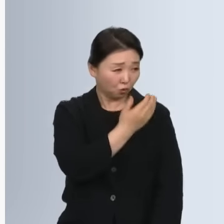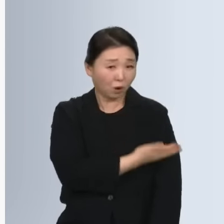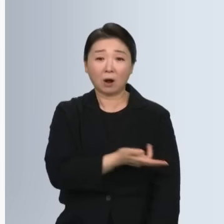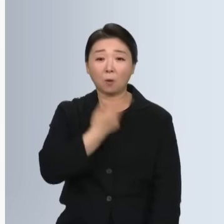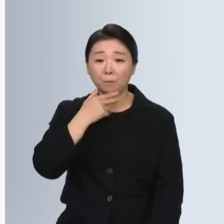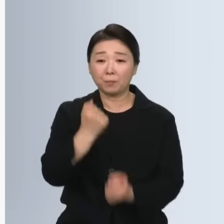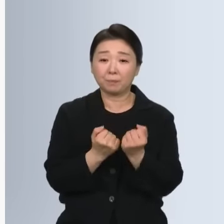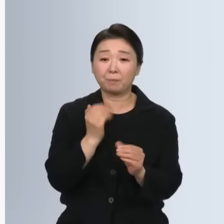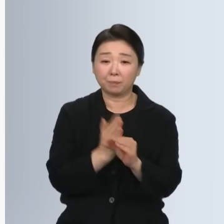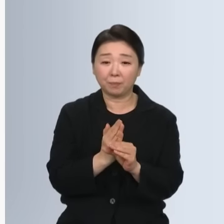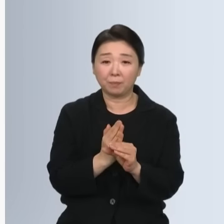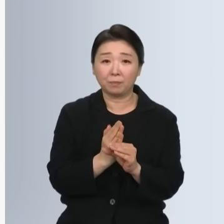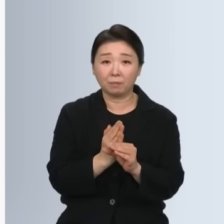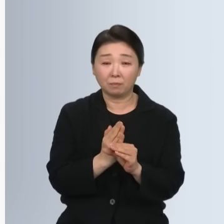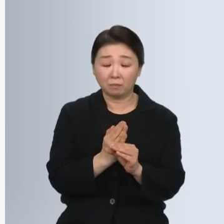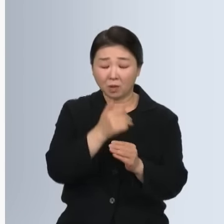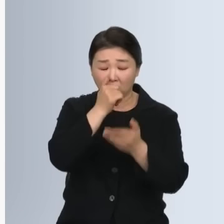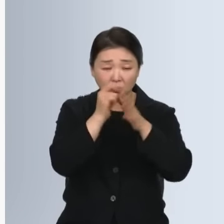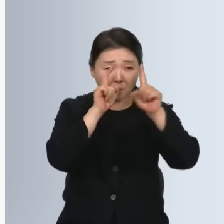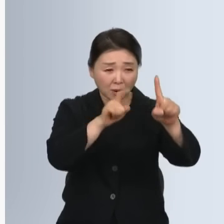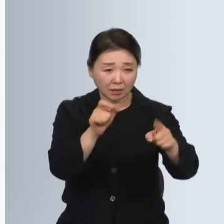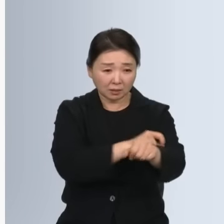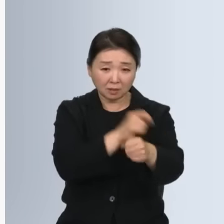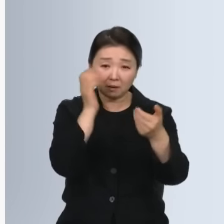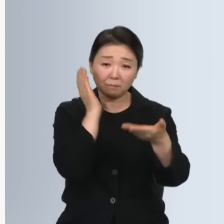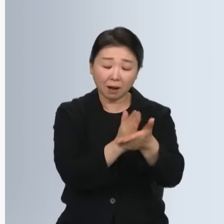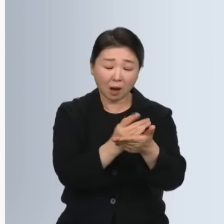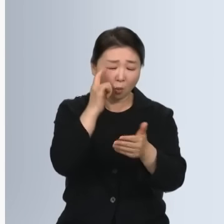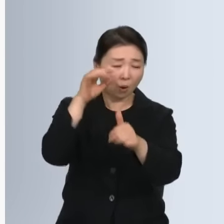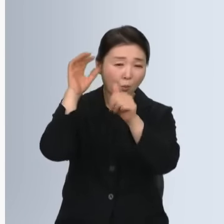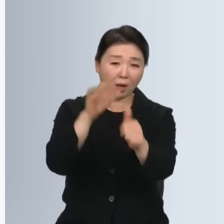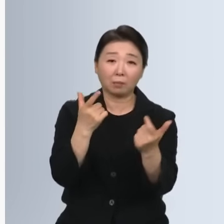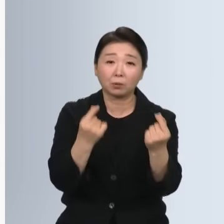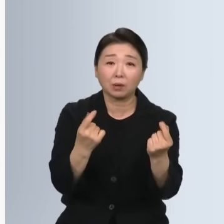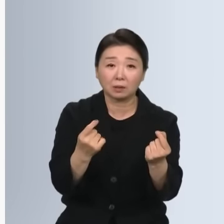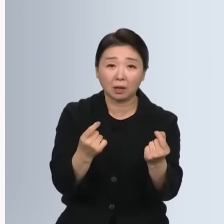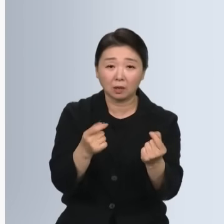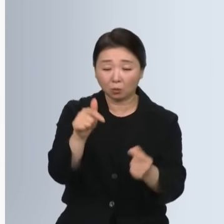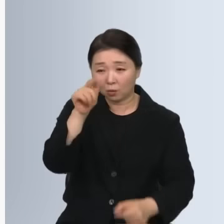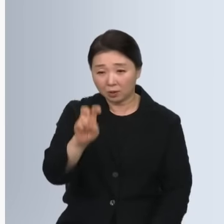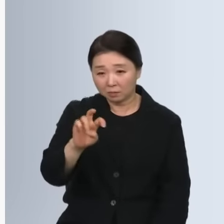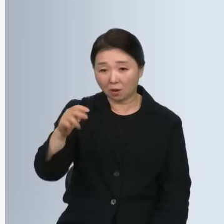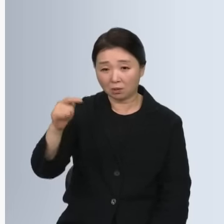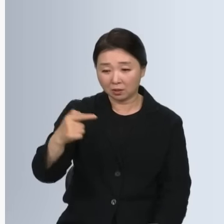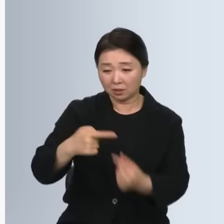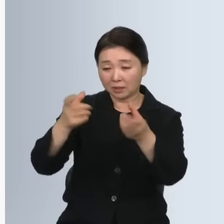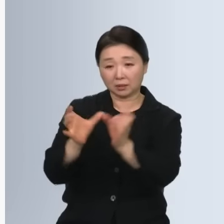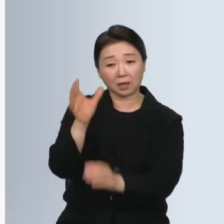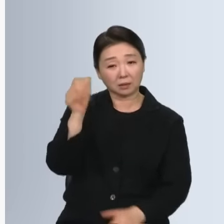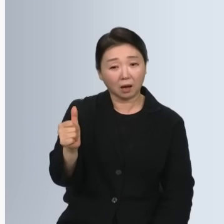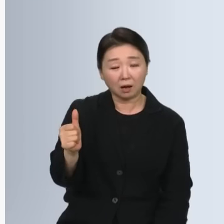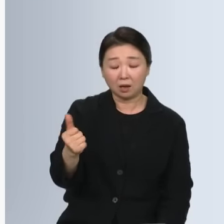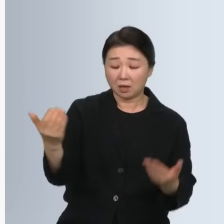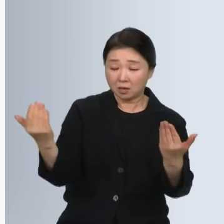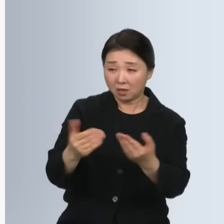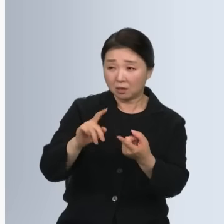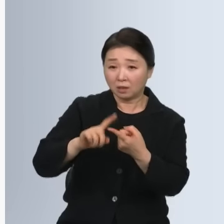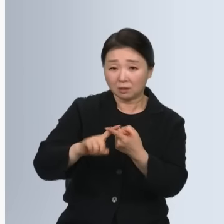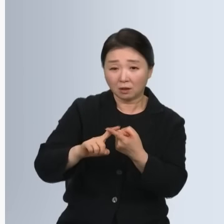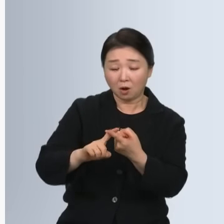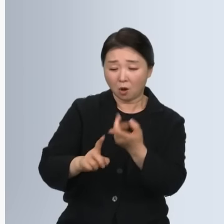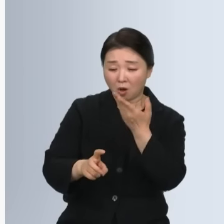설명하고 있습니다. 혐의자를 특정하지 말라는 건 부당한 외압이다. 또 임성근 전 해병대 1사단장에게 업무상 주의